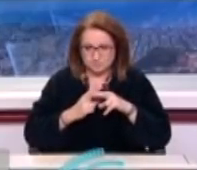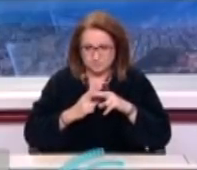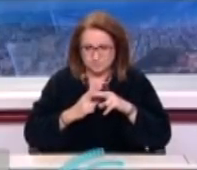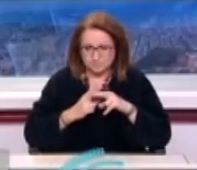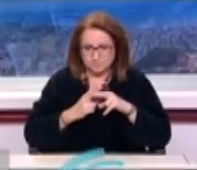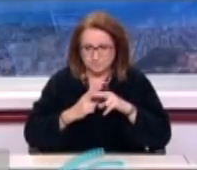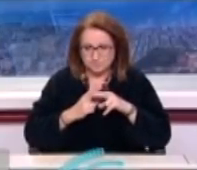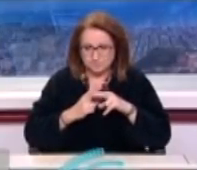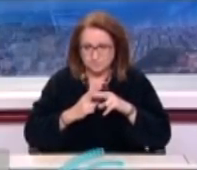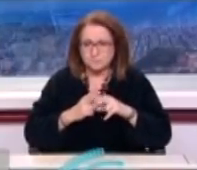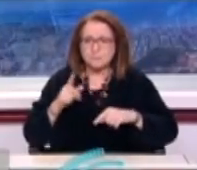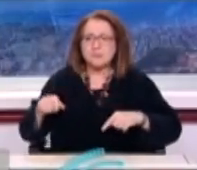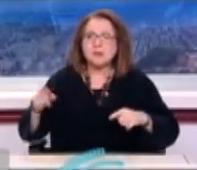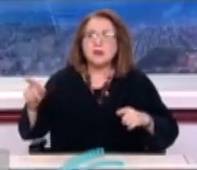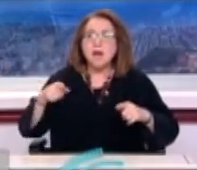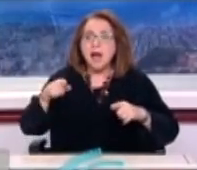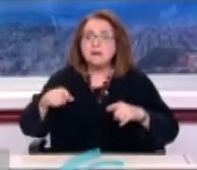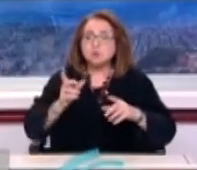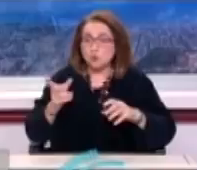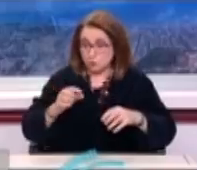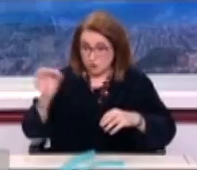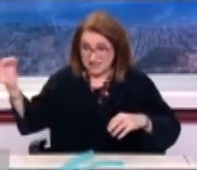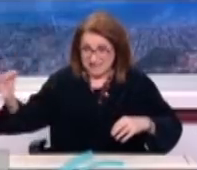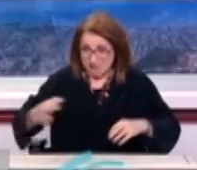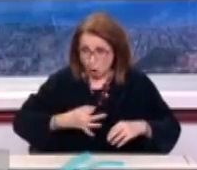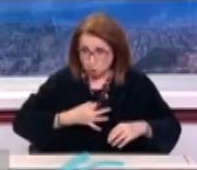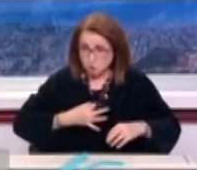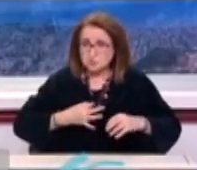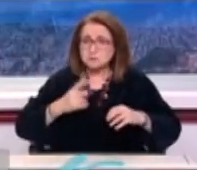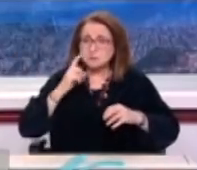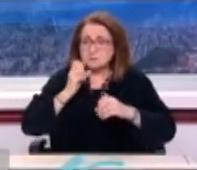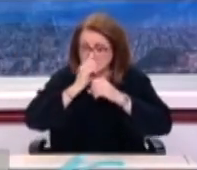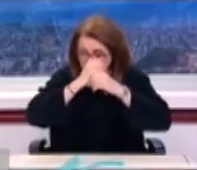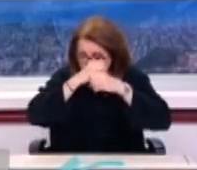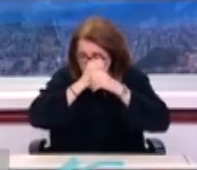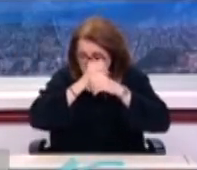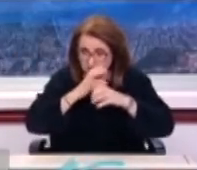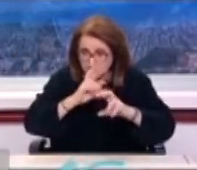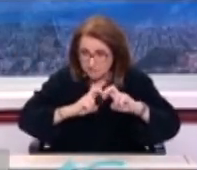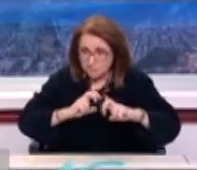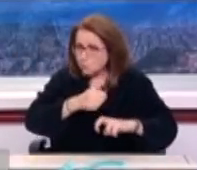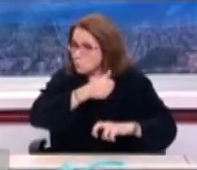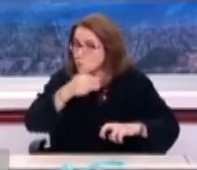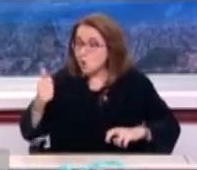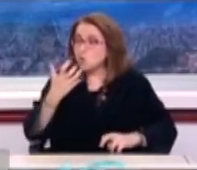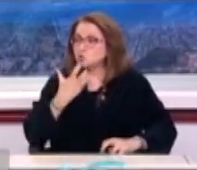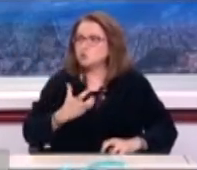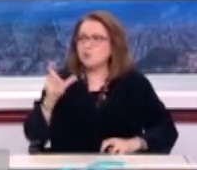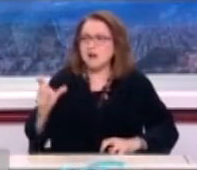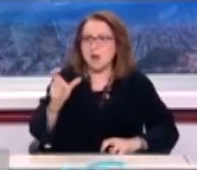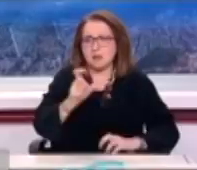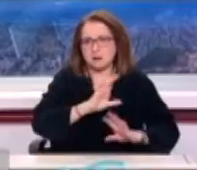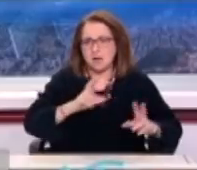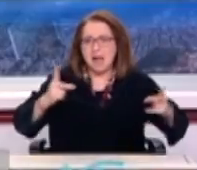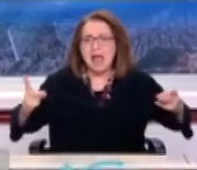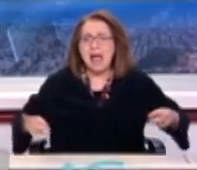Η εργαστηριακή ανίχνευση του ιού, όσο περνάει ο καιρός, θα γίνεται μόνο στα σοβαρά περιστατικά. Και όχι στα ελαφρά